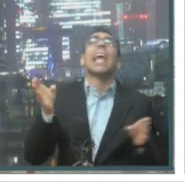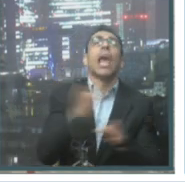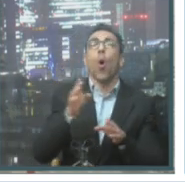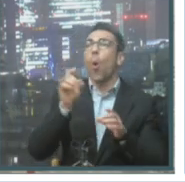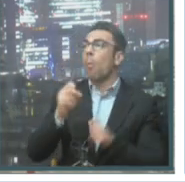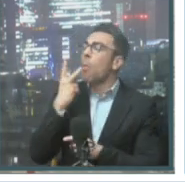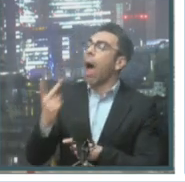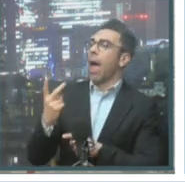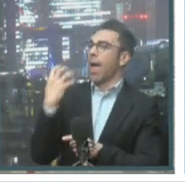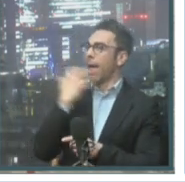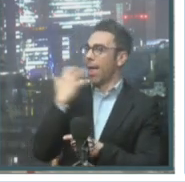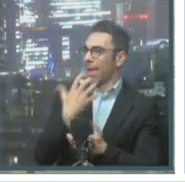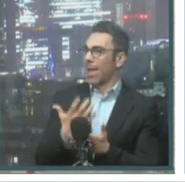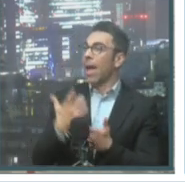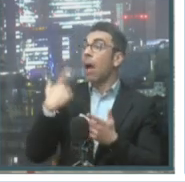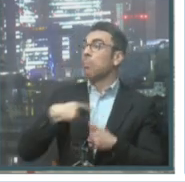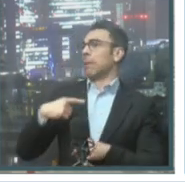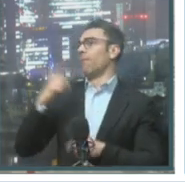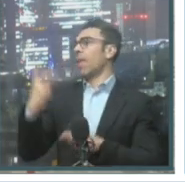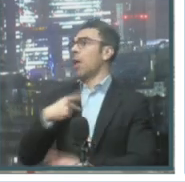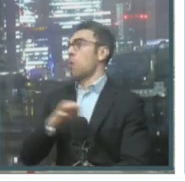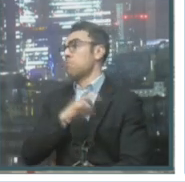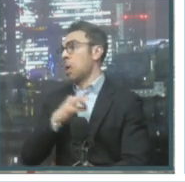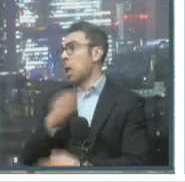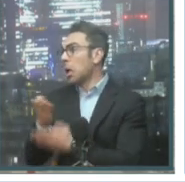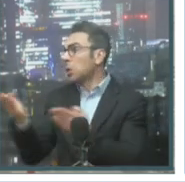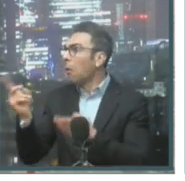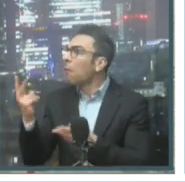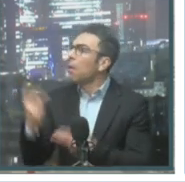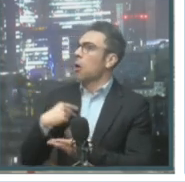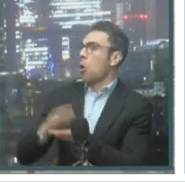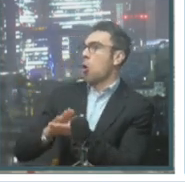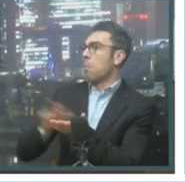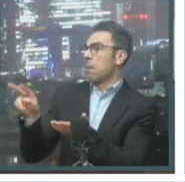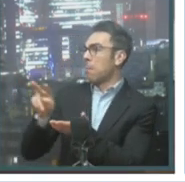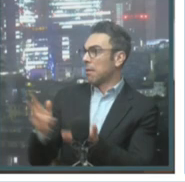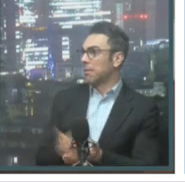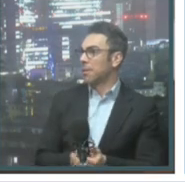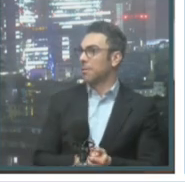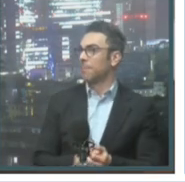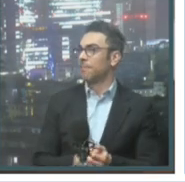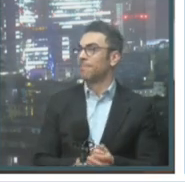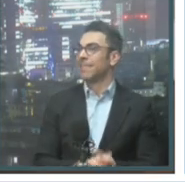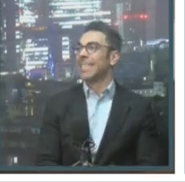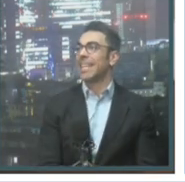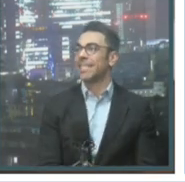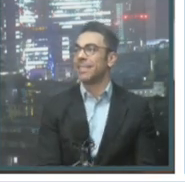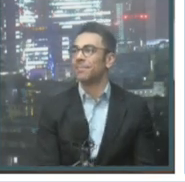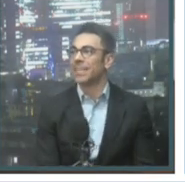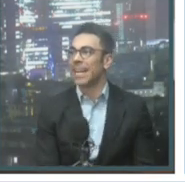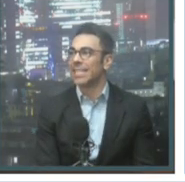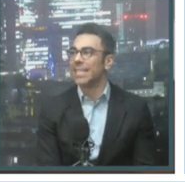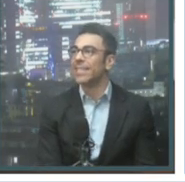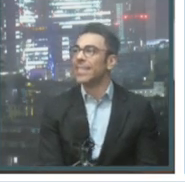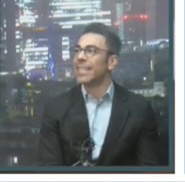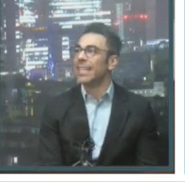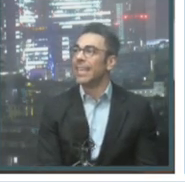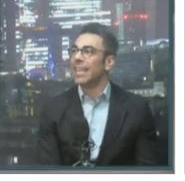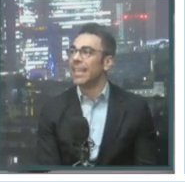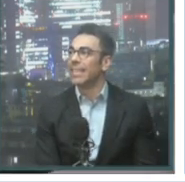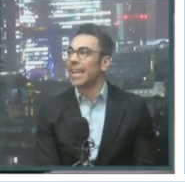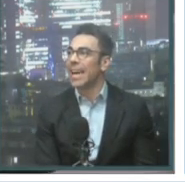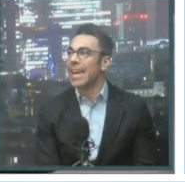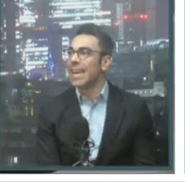e questo è un merito che io mi riconosco e mi faccio i complimenti per questo grazie grazie